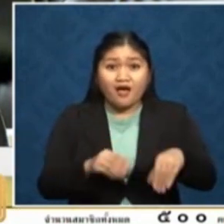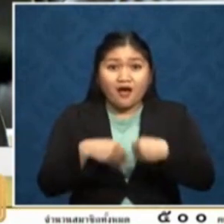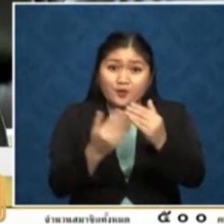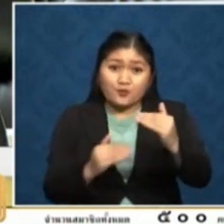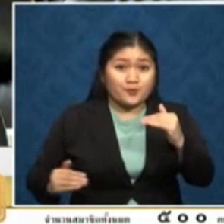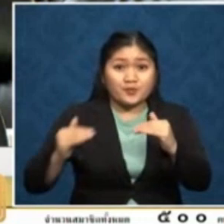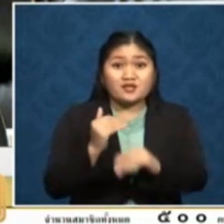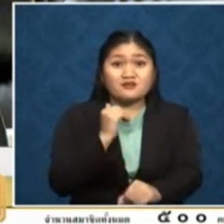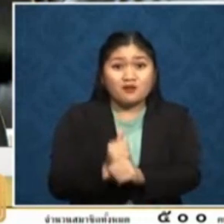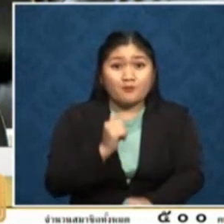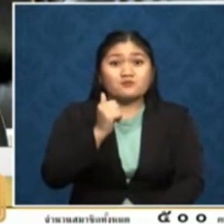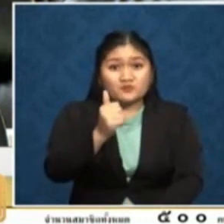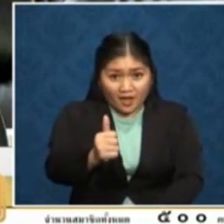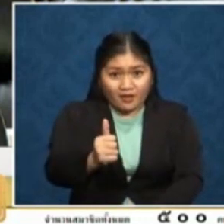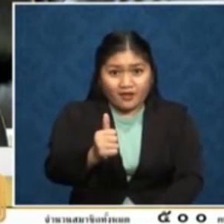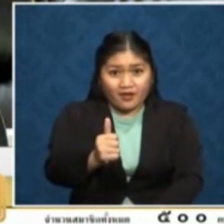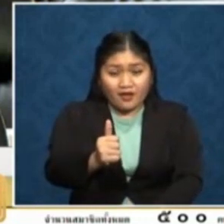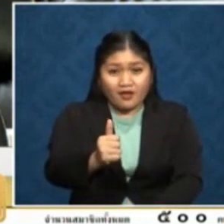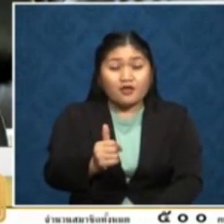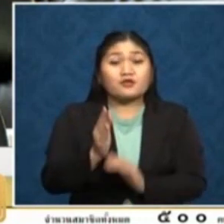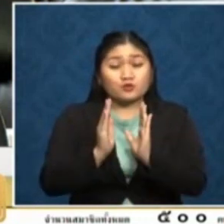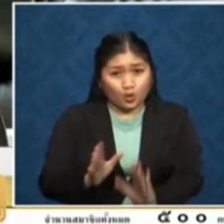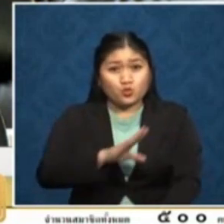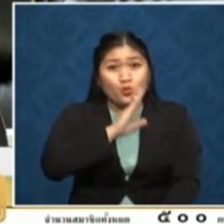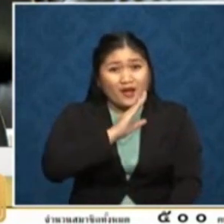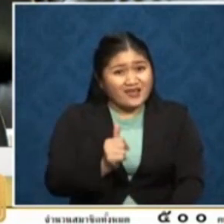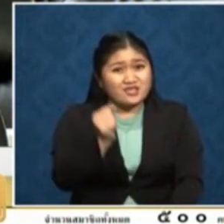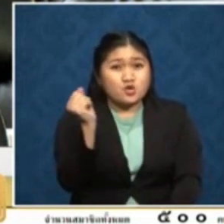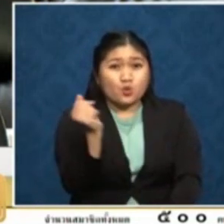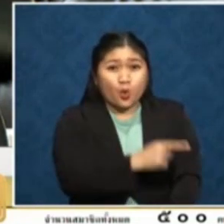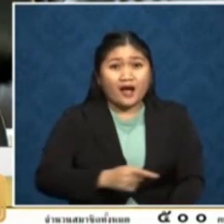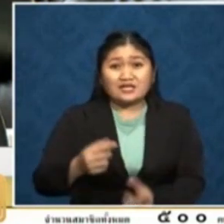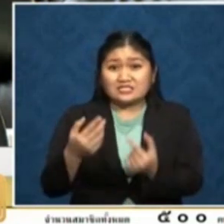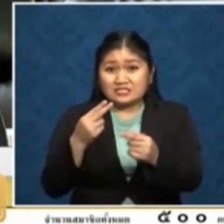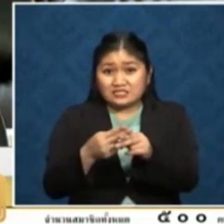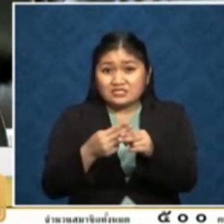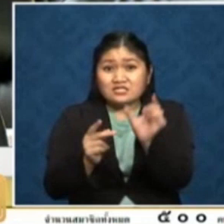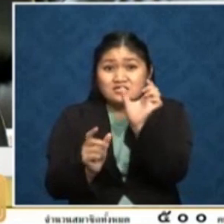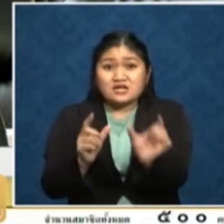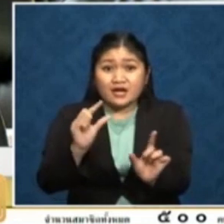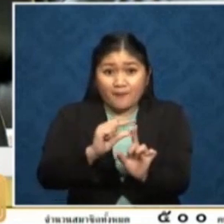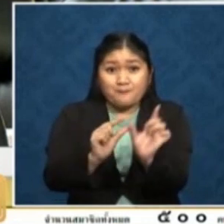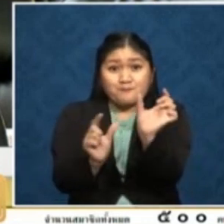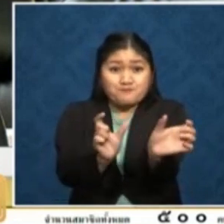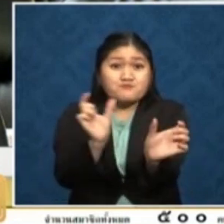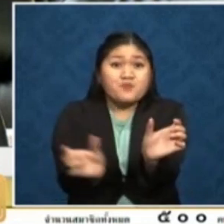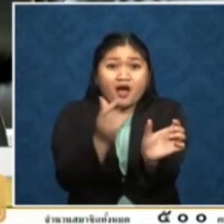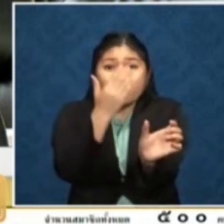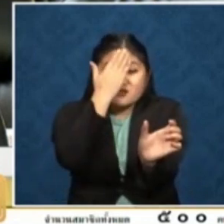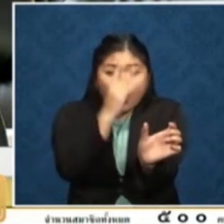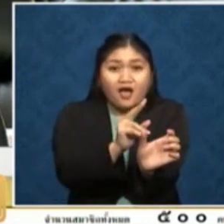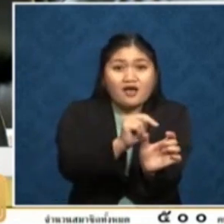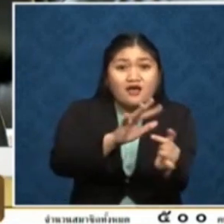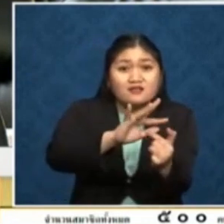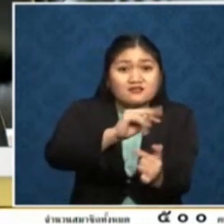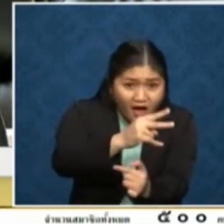ให้ผู้มีอำนาจใช้กลไกทางกฎหมายสร้างความเป็นธรรมให้ได้เป็นรูปธรรมได้